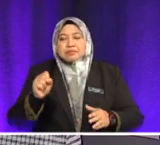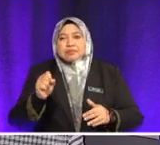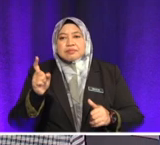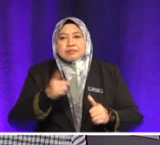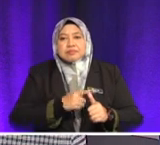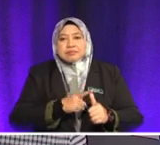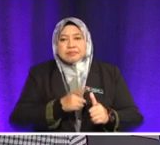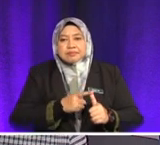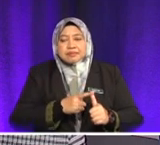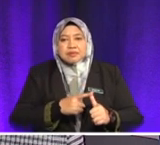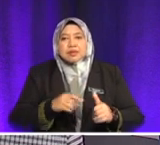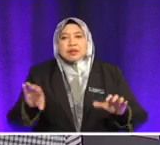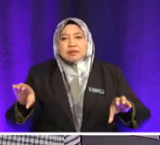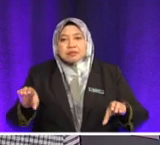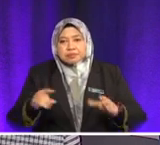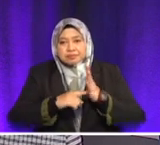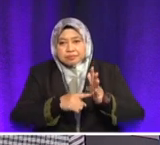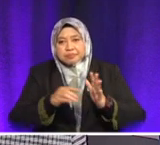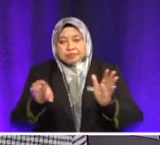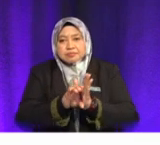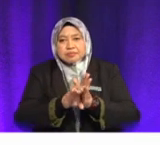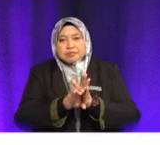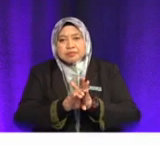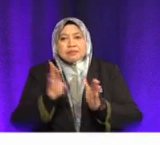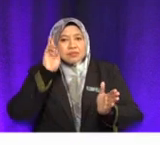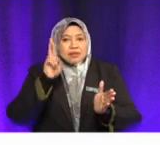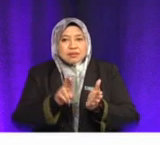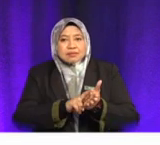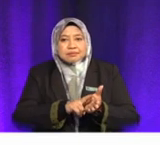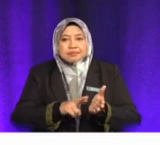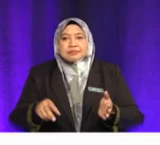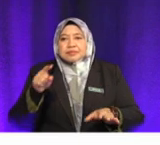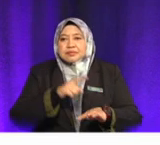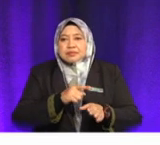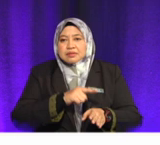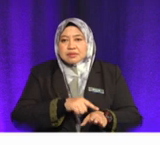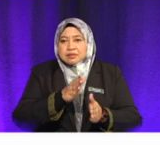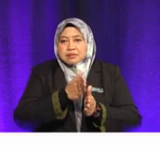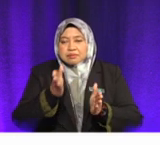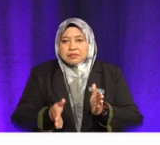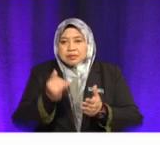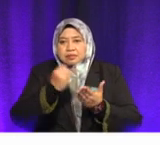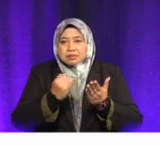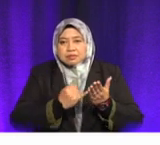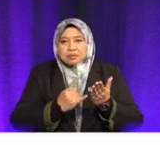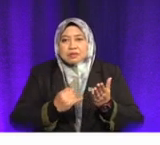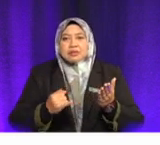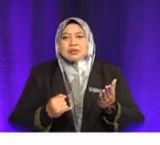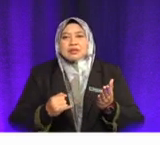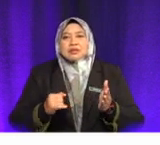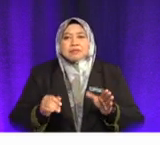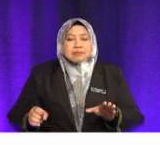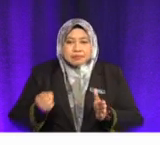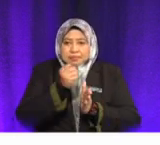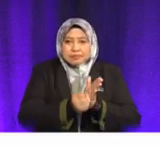nantikan Oke contoh pertama Raja di sebelah dilukis pada segi empat sama posisi satu unit